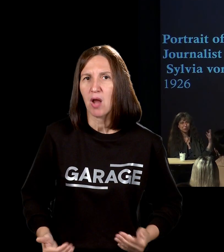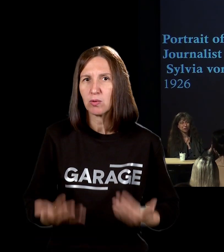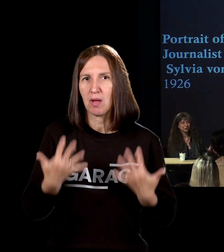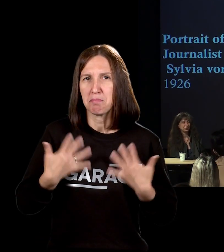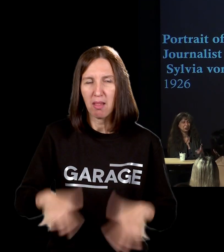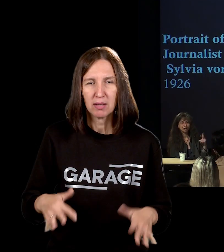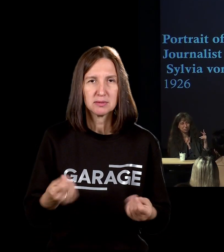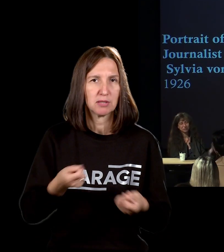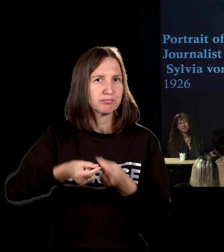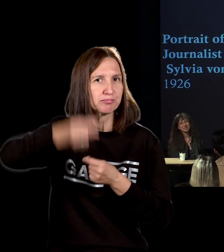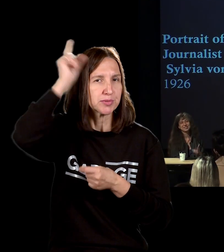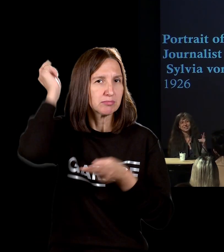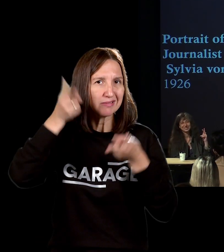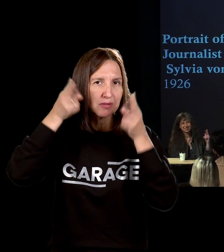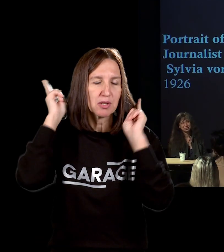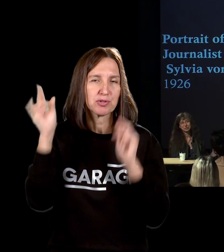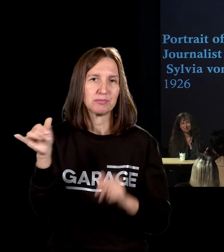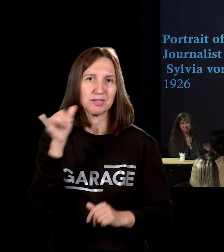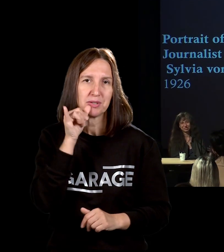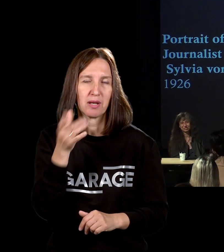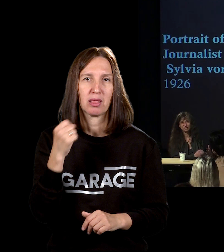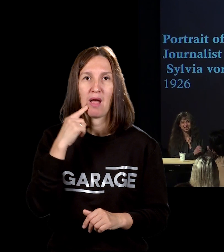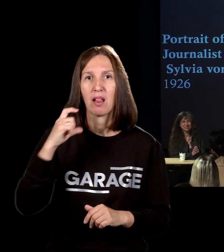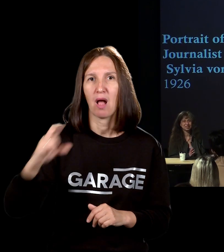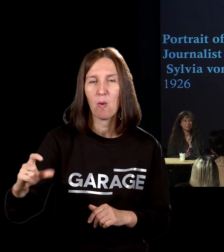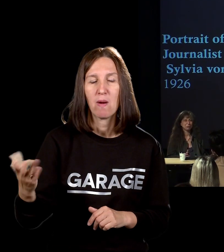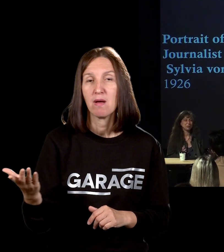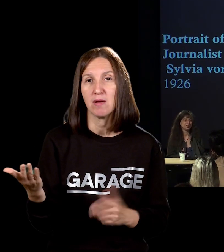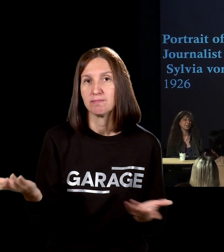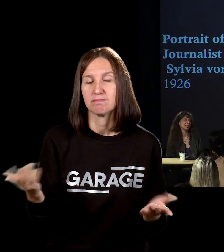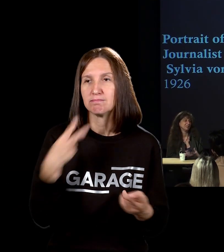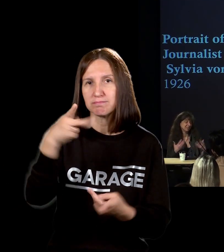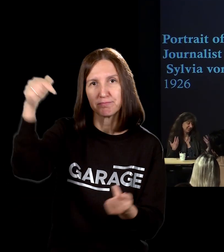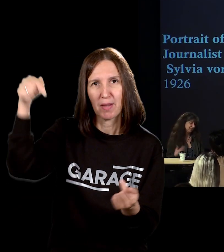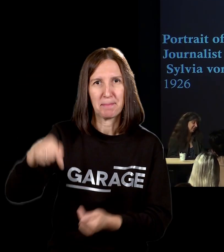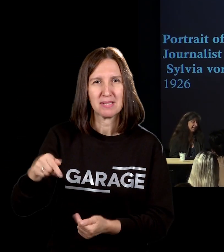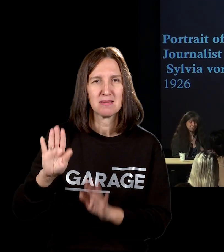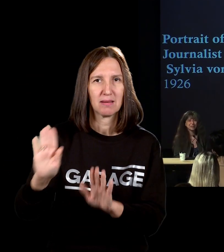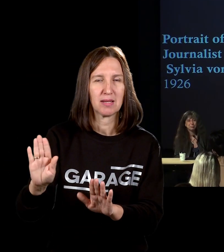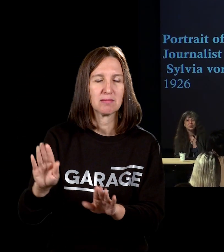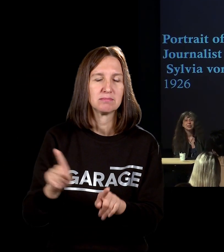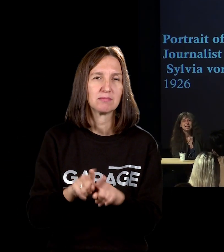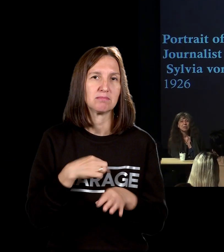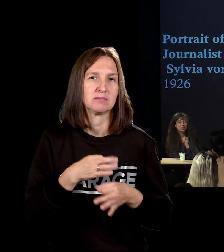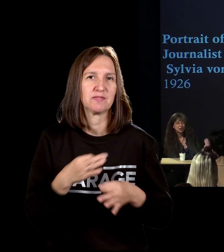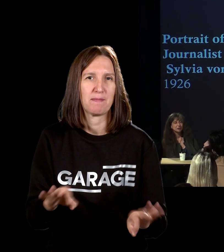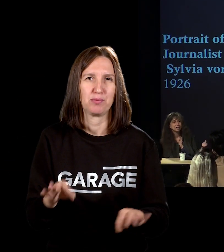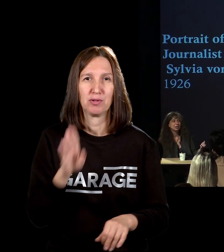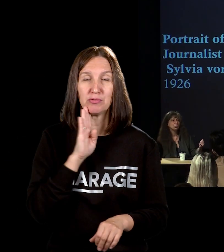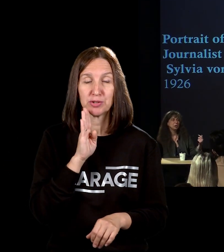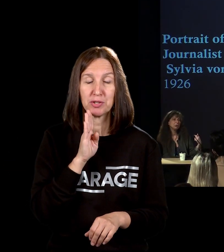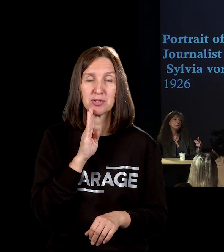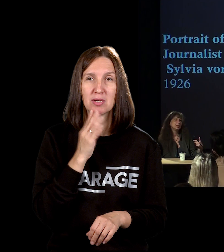платье, короткая стрижка, там сигарета, алкоголь, там вот все эти самые признаки эмансипе,